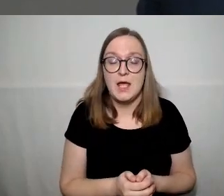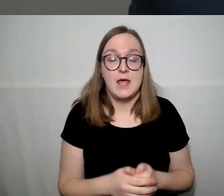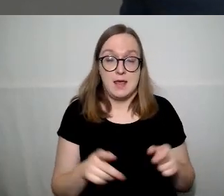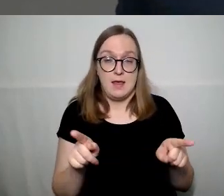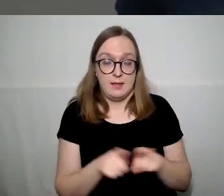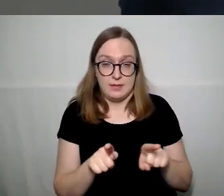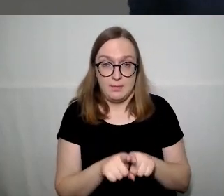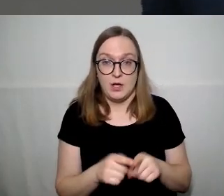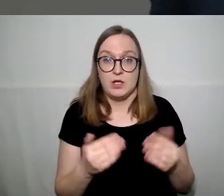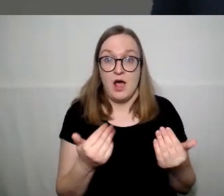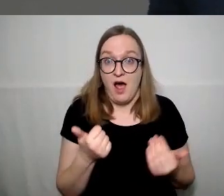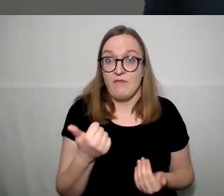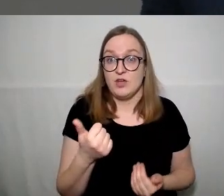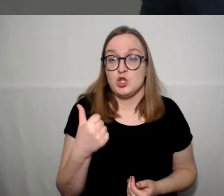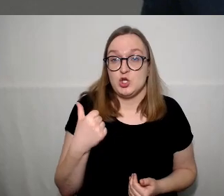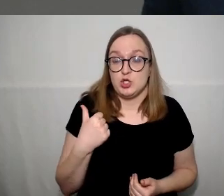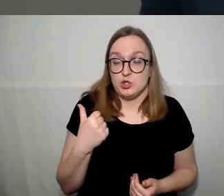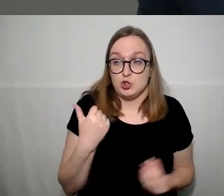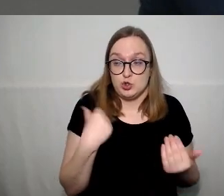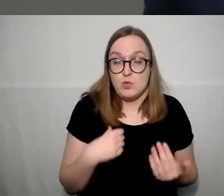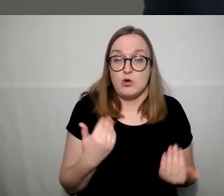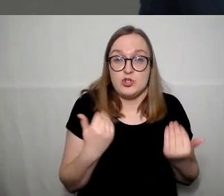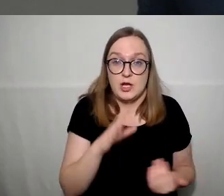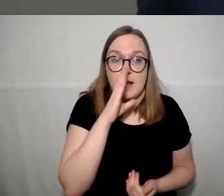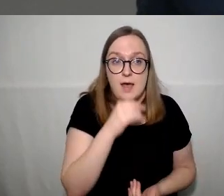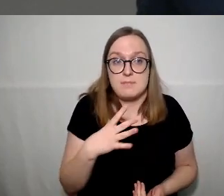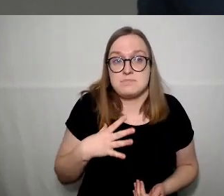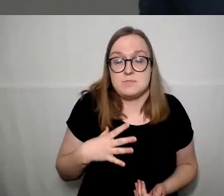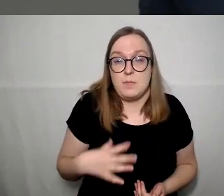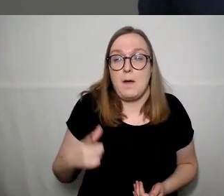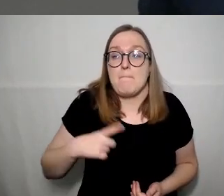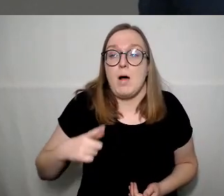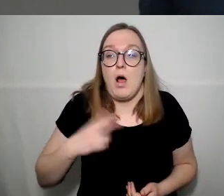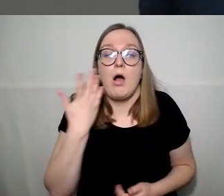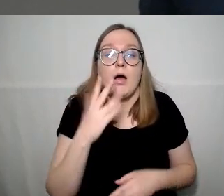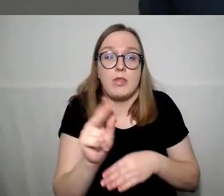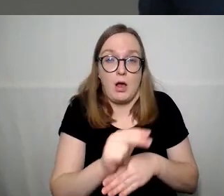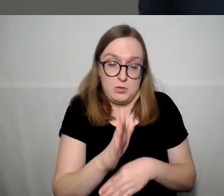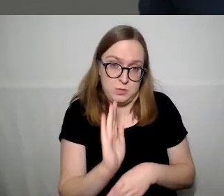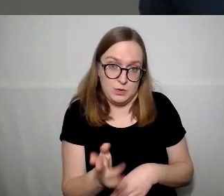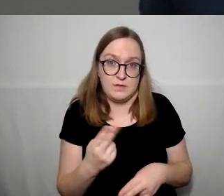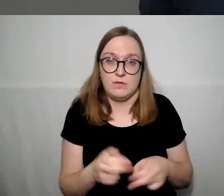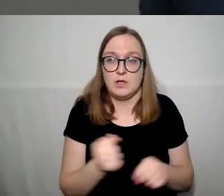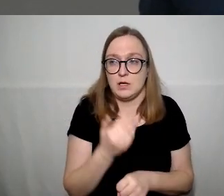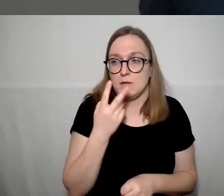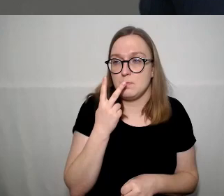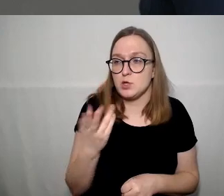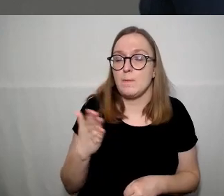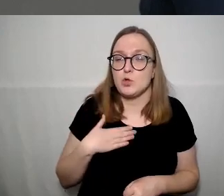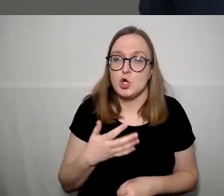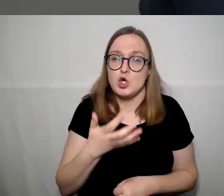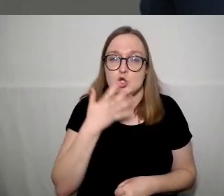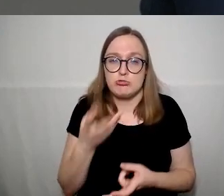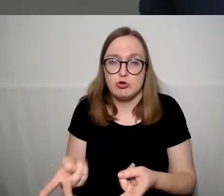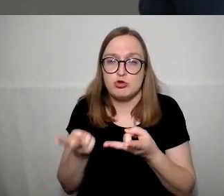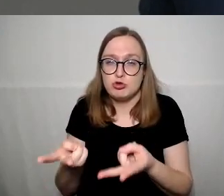tas gyventojas išgyventų iki kitų metų ar iki tos pačios renovacijos, reikėtų pasižiūrėti, ką mūsų šilumos tiekėjas galėtų padaryti ir galbūt